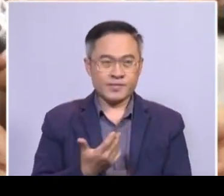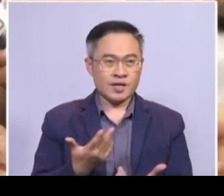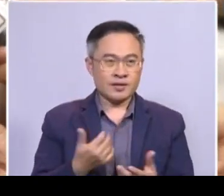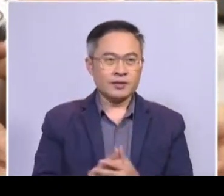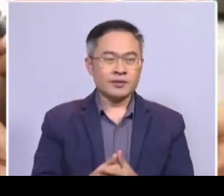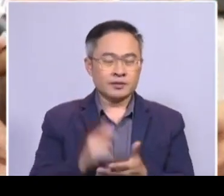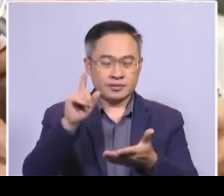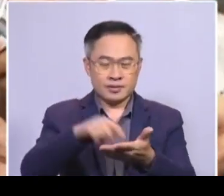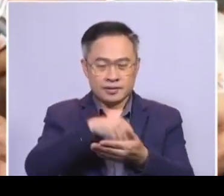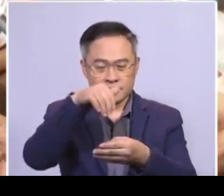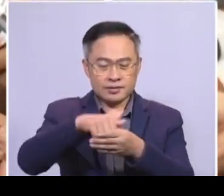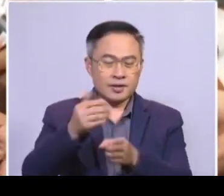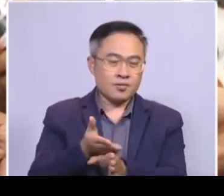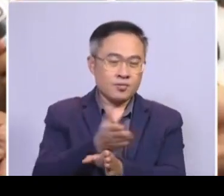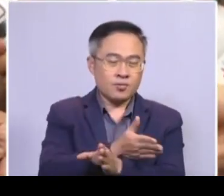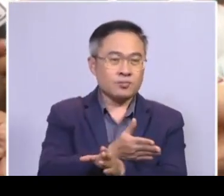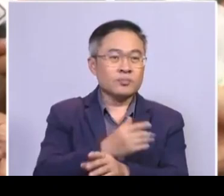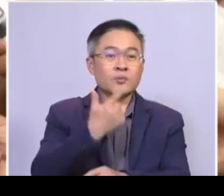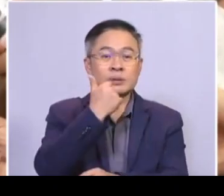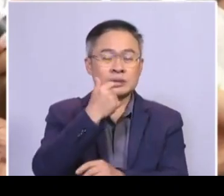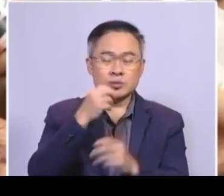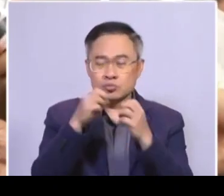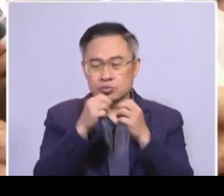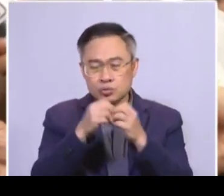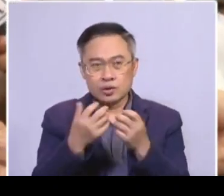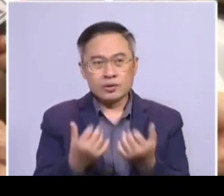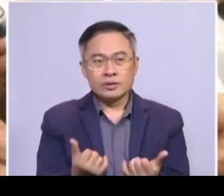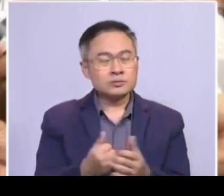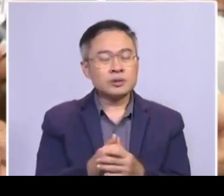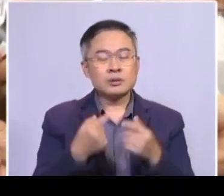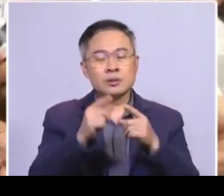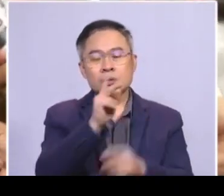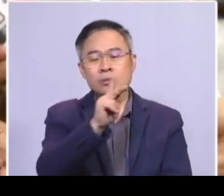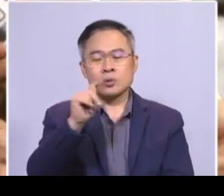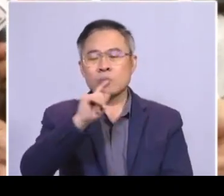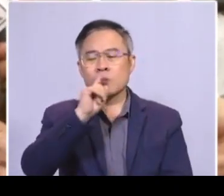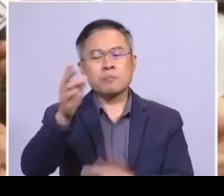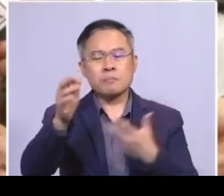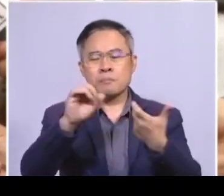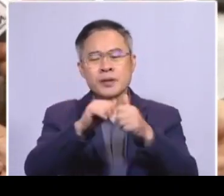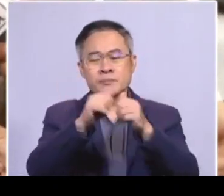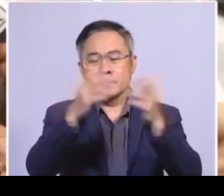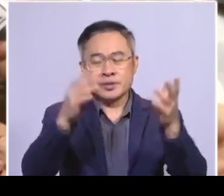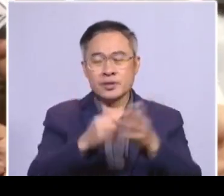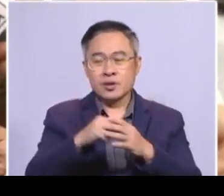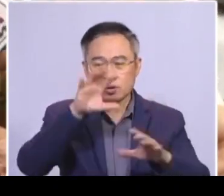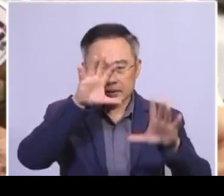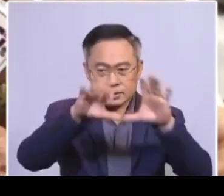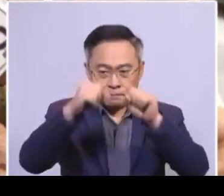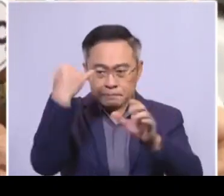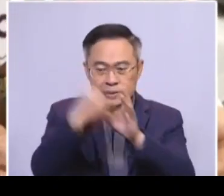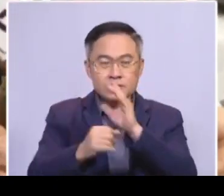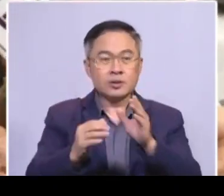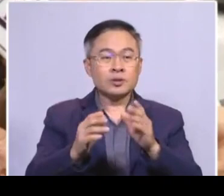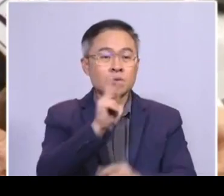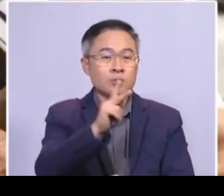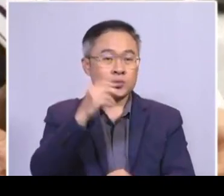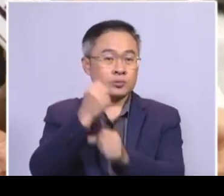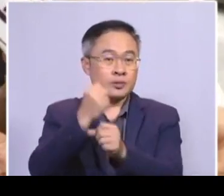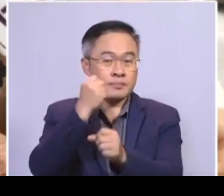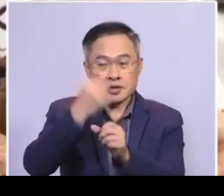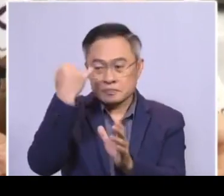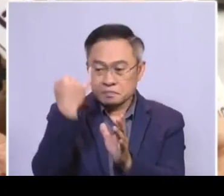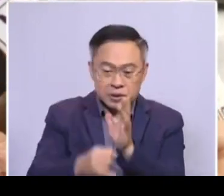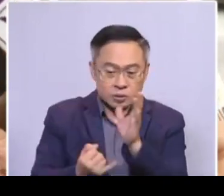ลือกตั้งล่วงหน้าด้วยนะครับคุณผู้ชมเรื่องนี้กกต.บอกว่าไม่ได้รู้สึกตกใจที่เป็นเป้าในการจับผิดอะไรบอกว่าดีซะอีกนะที่มีคนช่